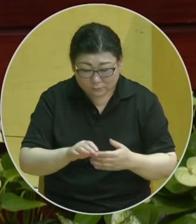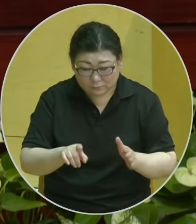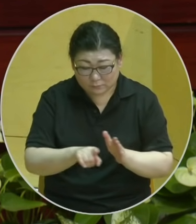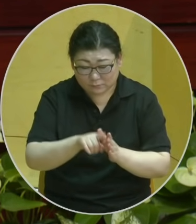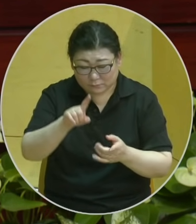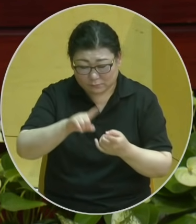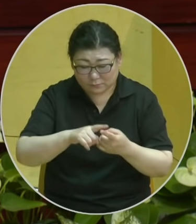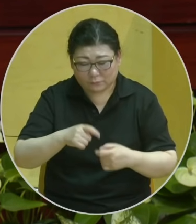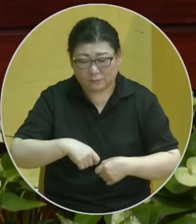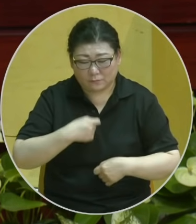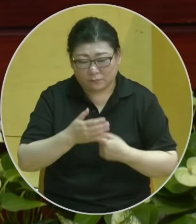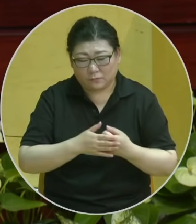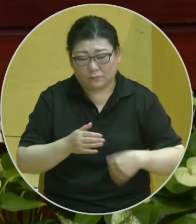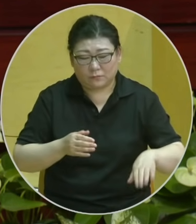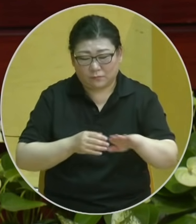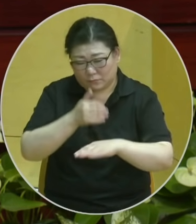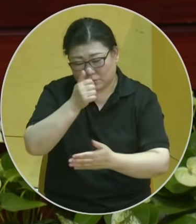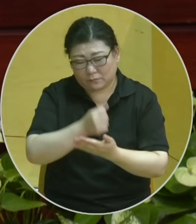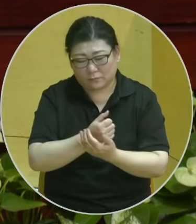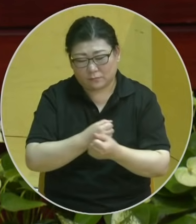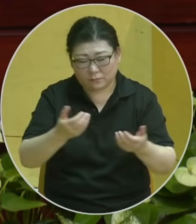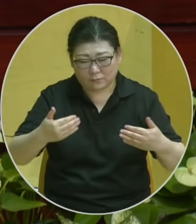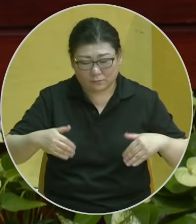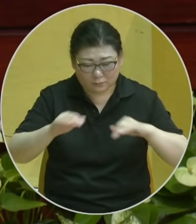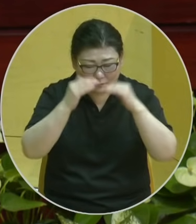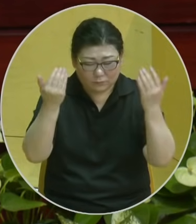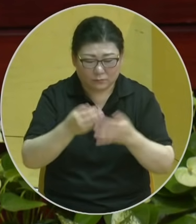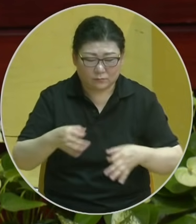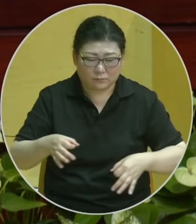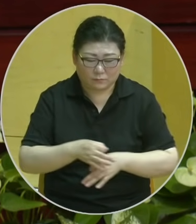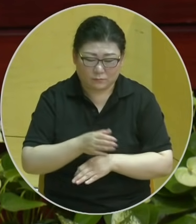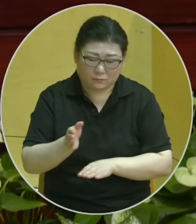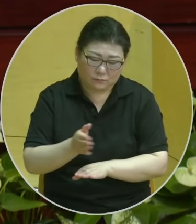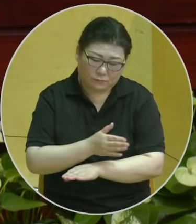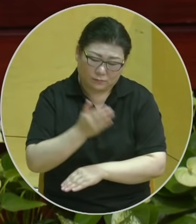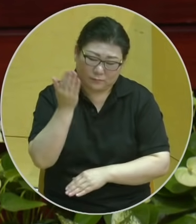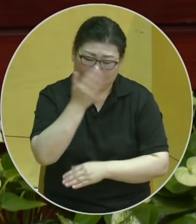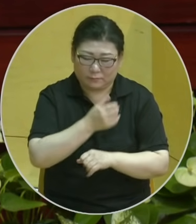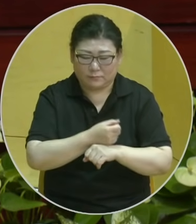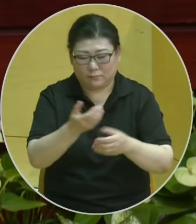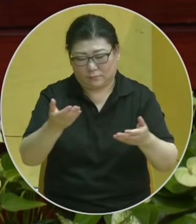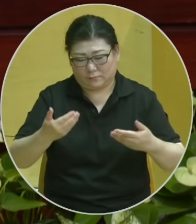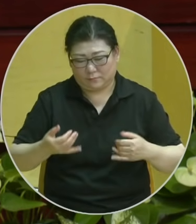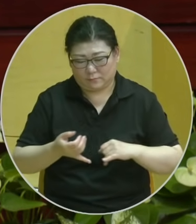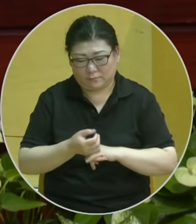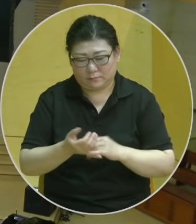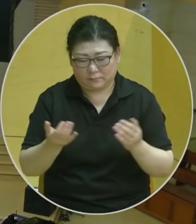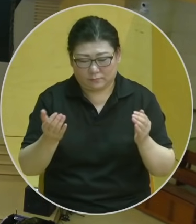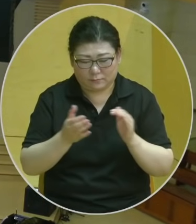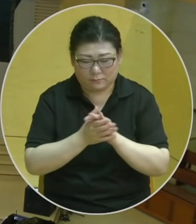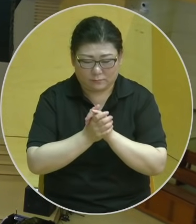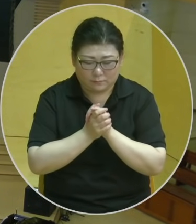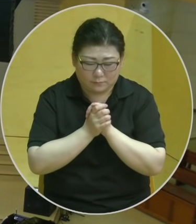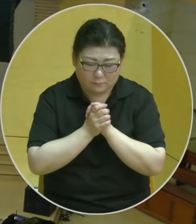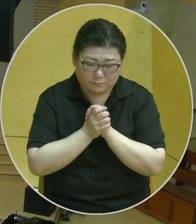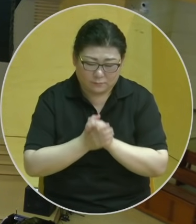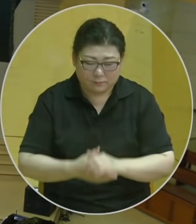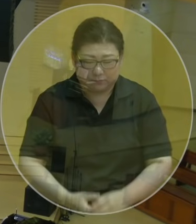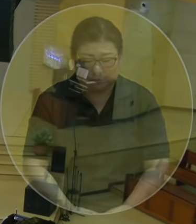죄를 사하시며 우리를 모든 불의에서 깨끗하게 하실 것이요. 아멘.